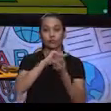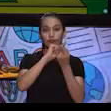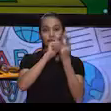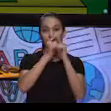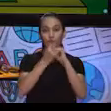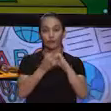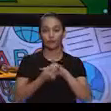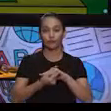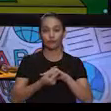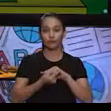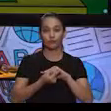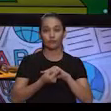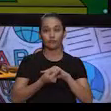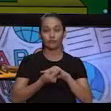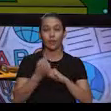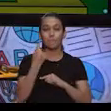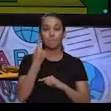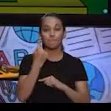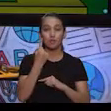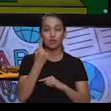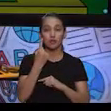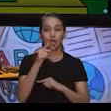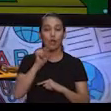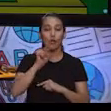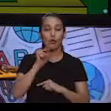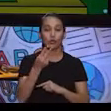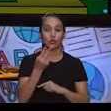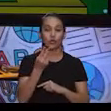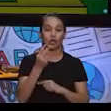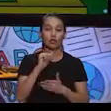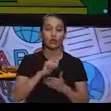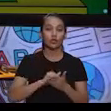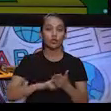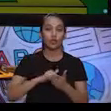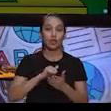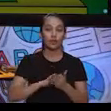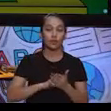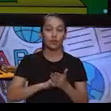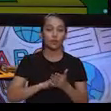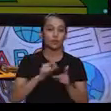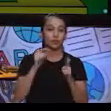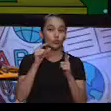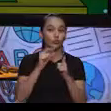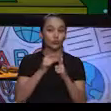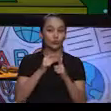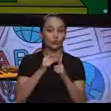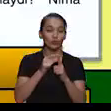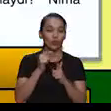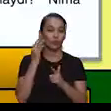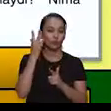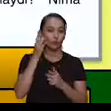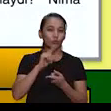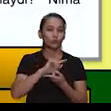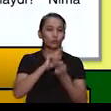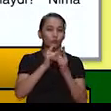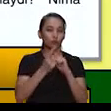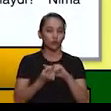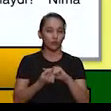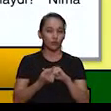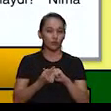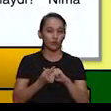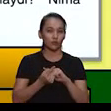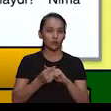o'zgargan. O'zgarishi bitta tovushning o'zgarishi orqali so'zning ma'nosi ham o'zgarmoqda.